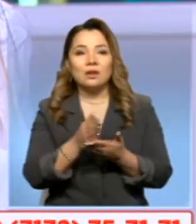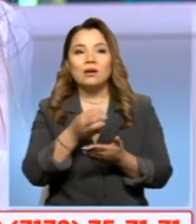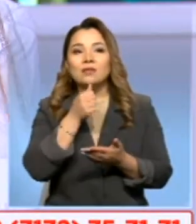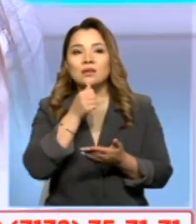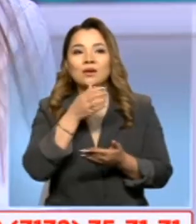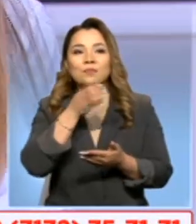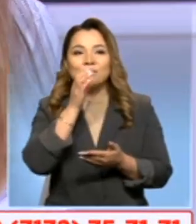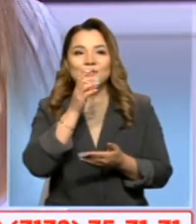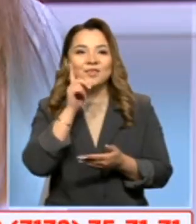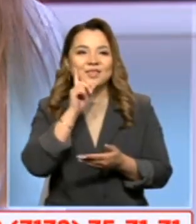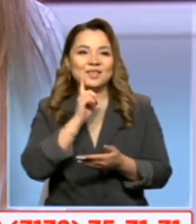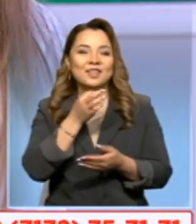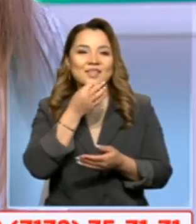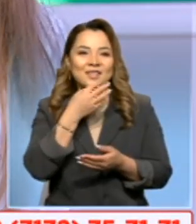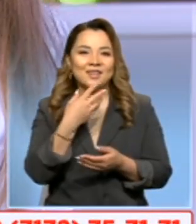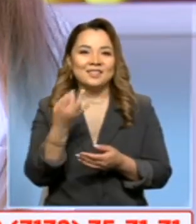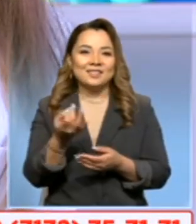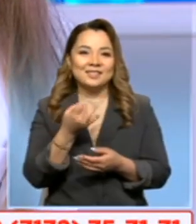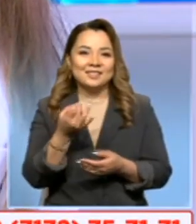көру жағын қатырам, Арай ханым.